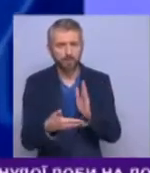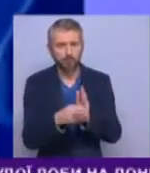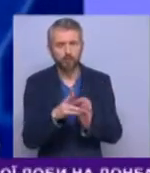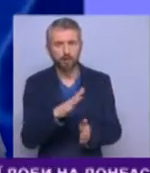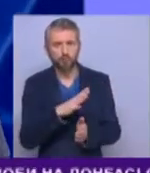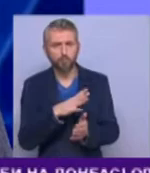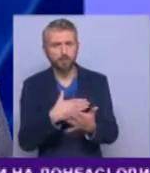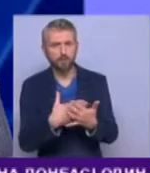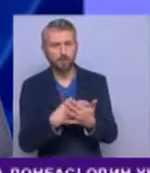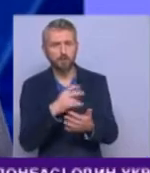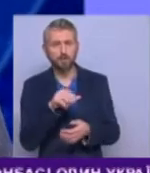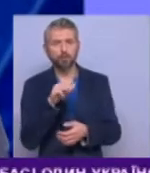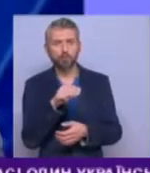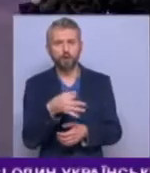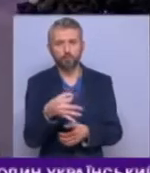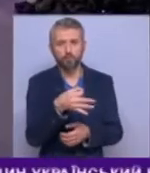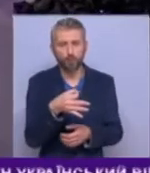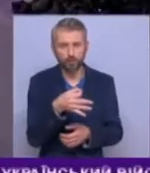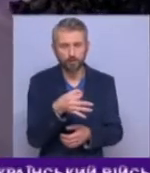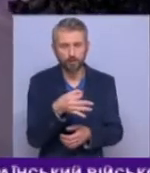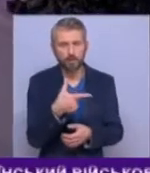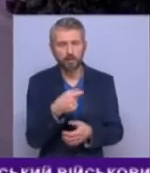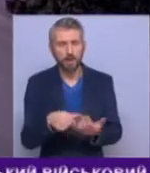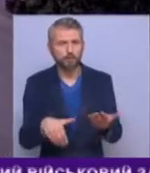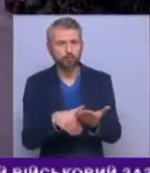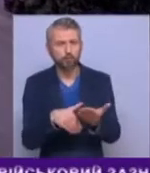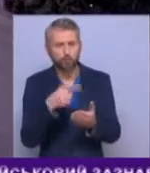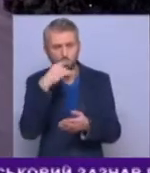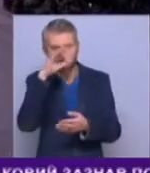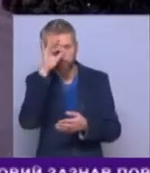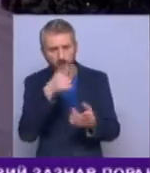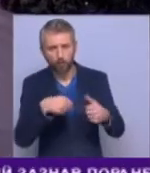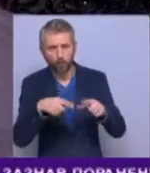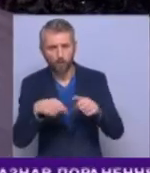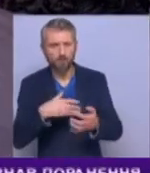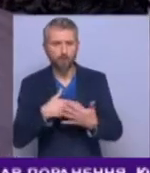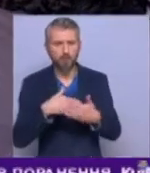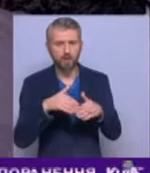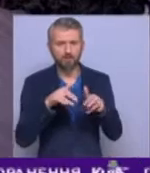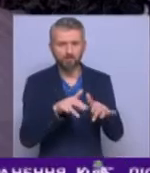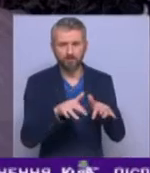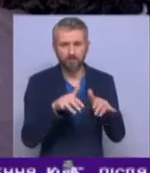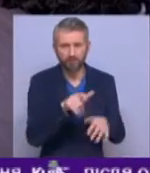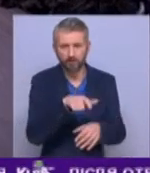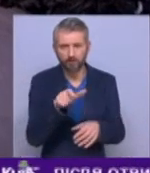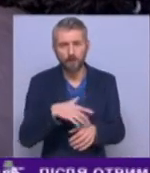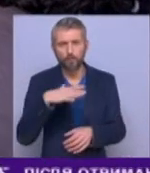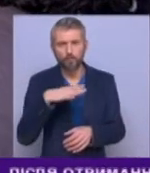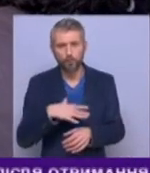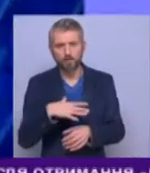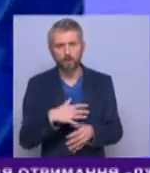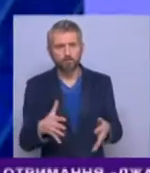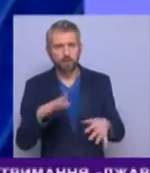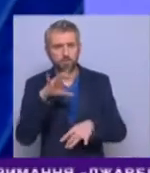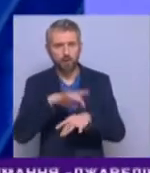було там на Труханому острові, де з допомогою там, і правоохоронних органів, громадських діячів доводилося там